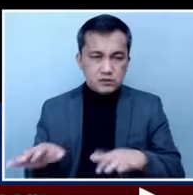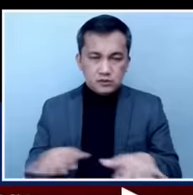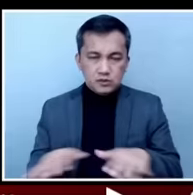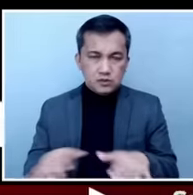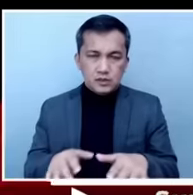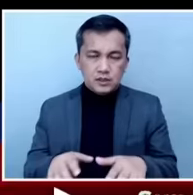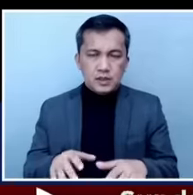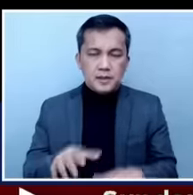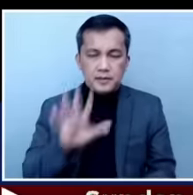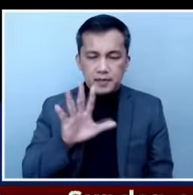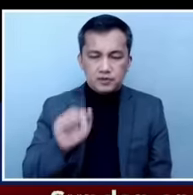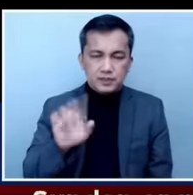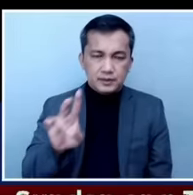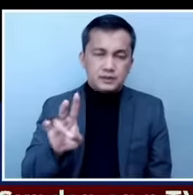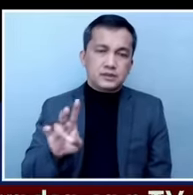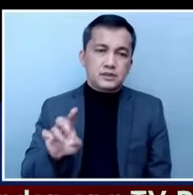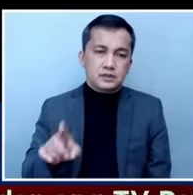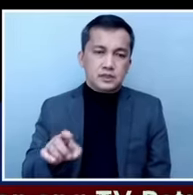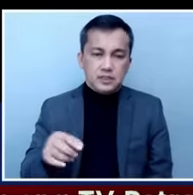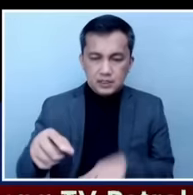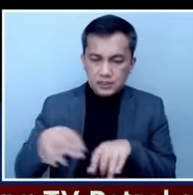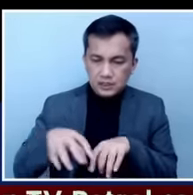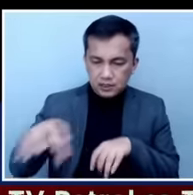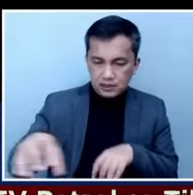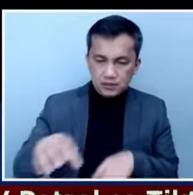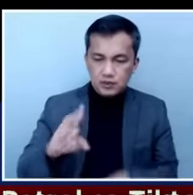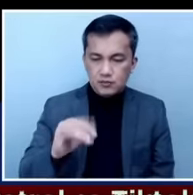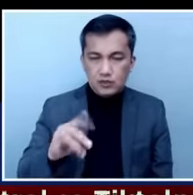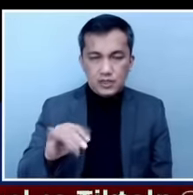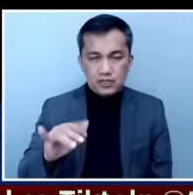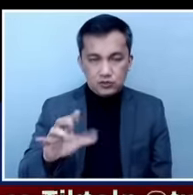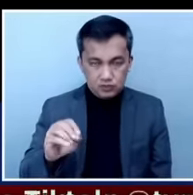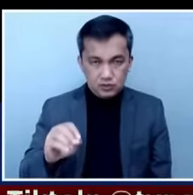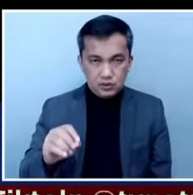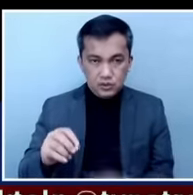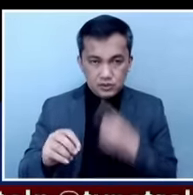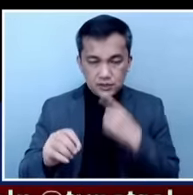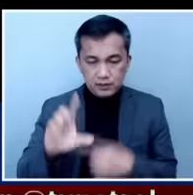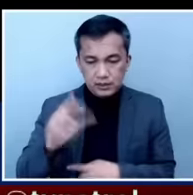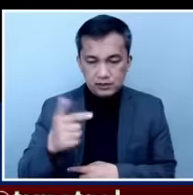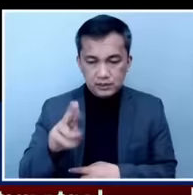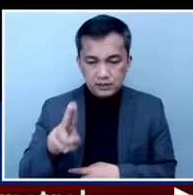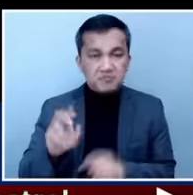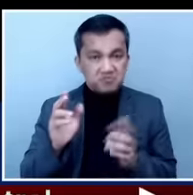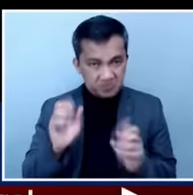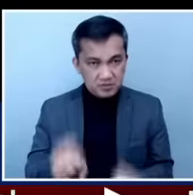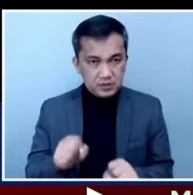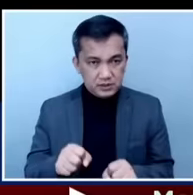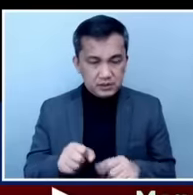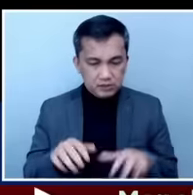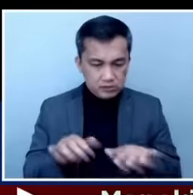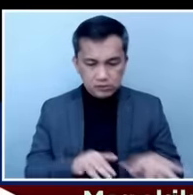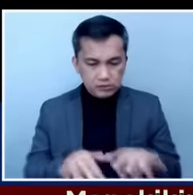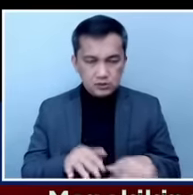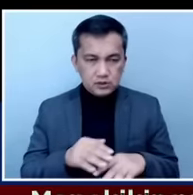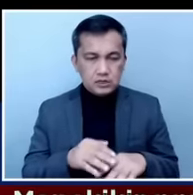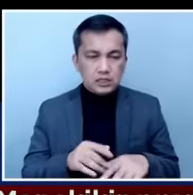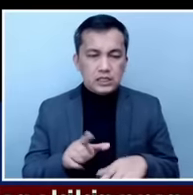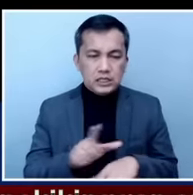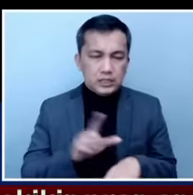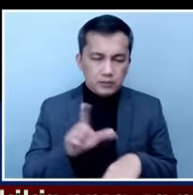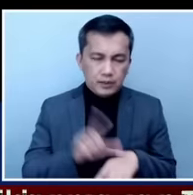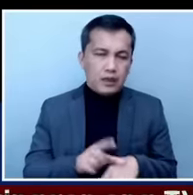magnitude 5.7 na lindol ang kalapit na lugar ng Mongkayo na ayon sa LGU ay posibleng nagpatagtag sa lupa.